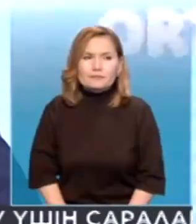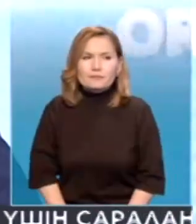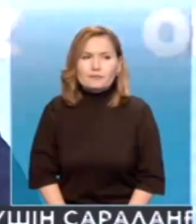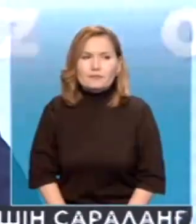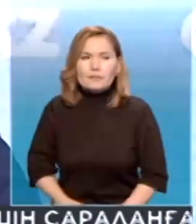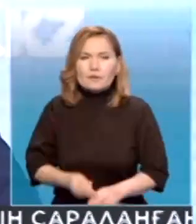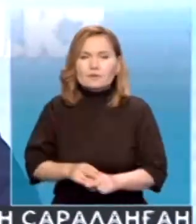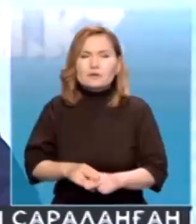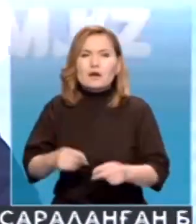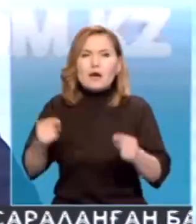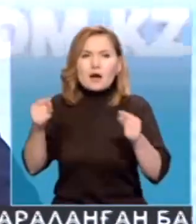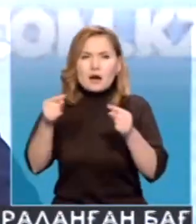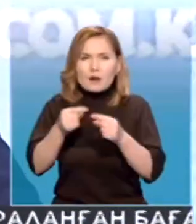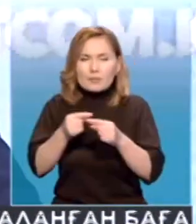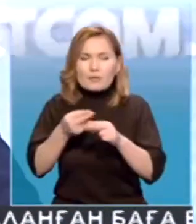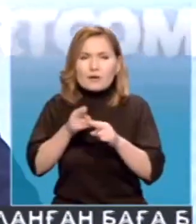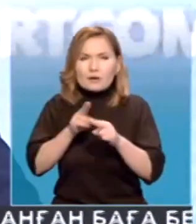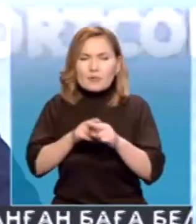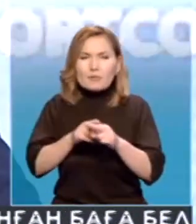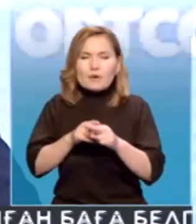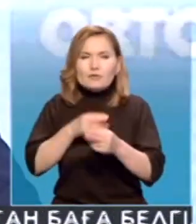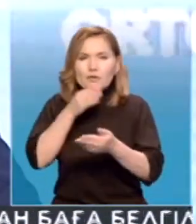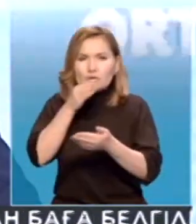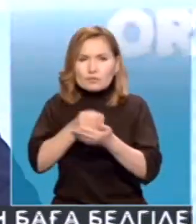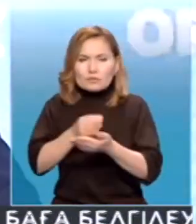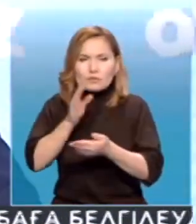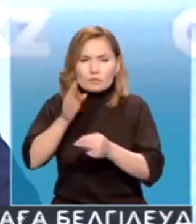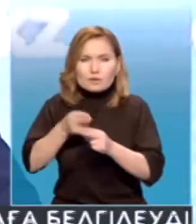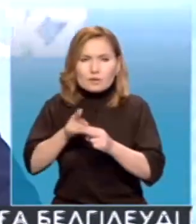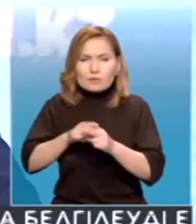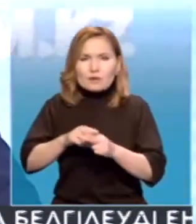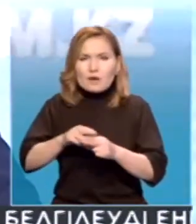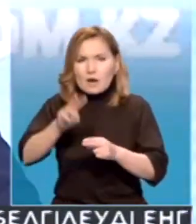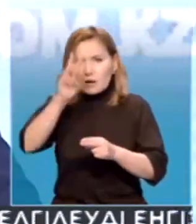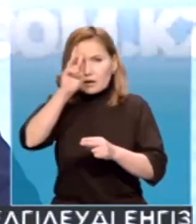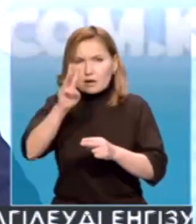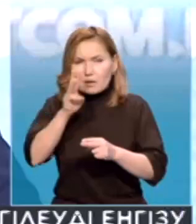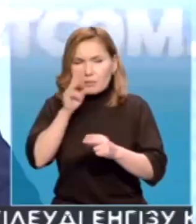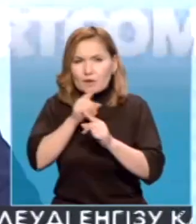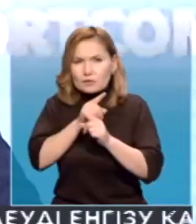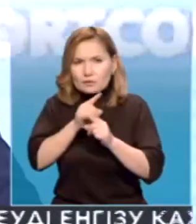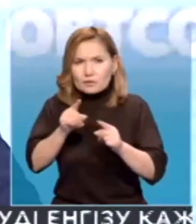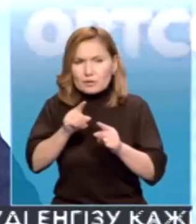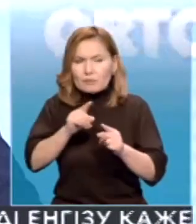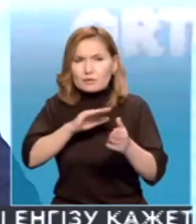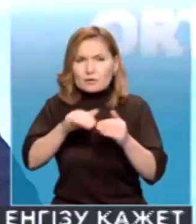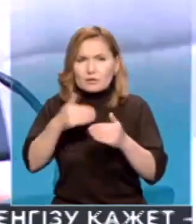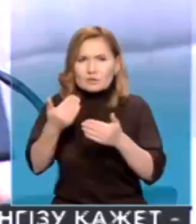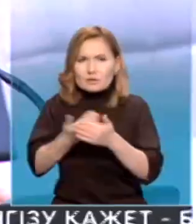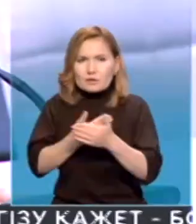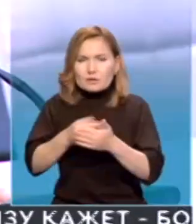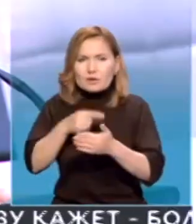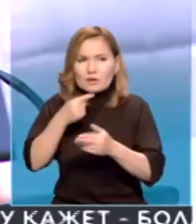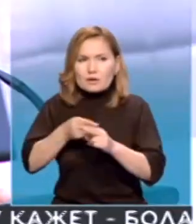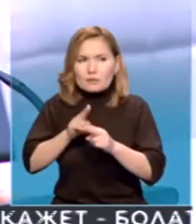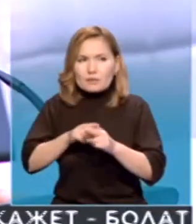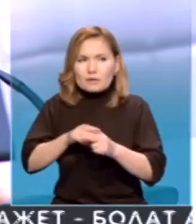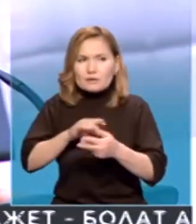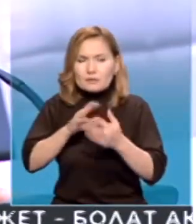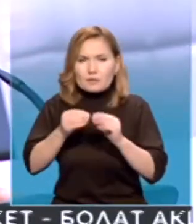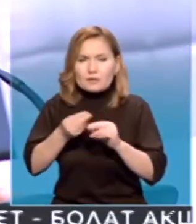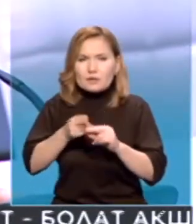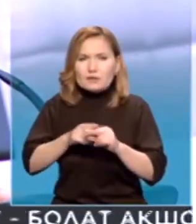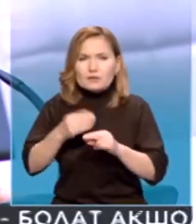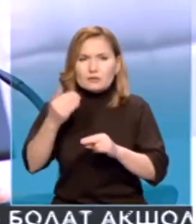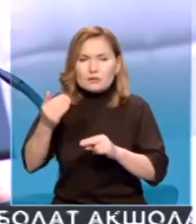ақпарат күтіп отырмыз. Осы кварталдың ақпаратын. Айжан, бізде соңғы ақпарат бар ма? 490-ның